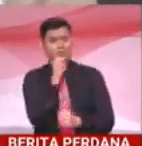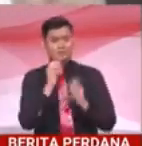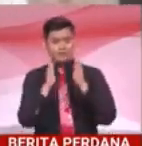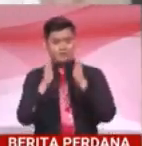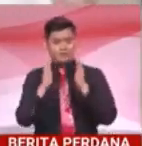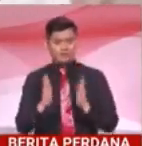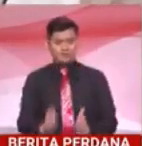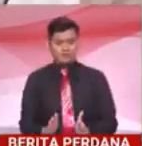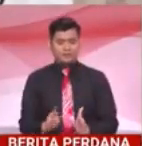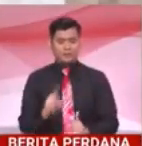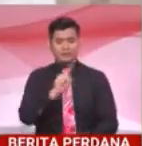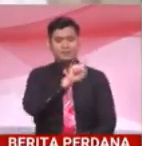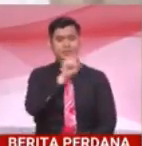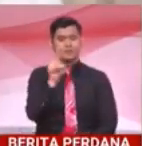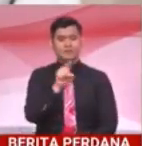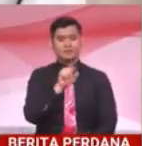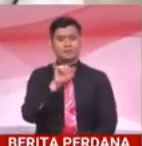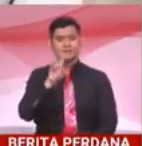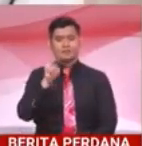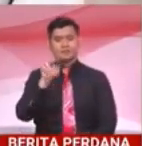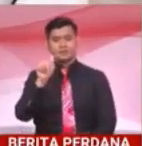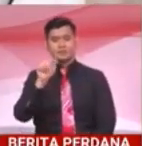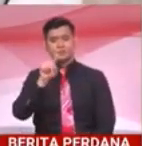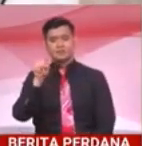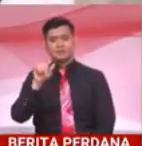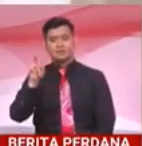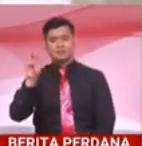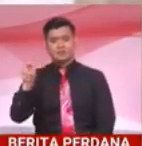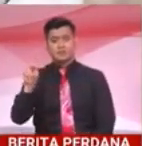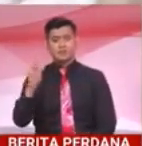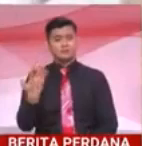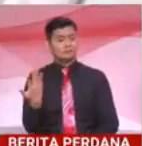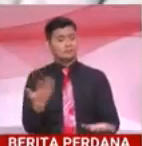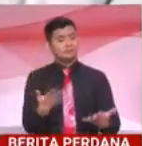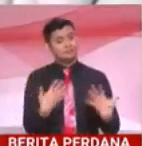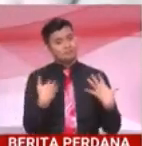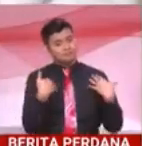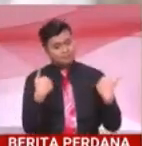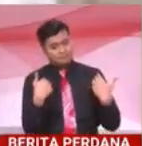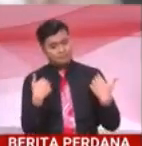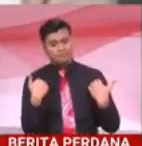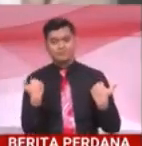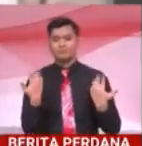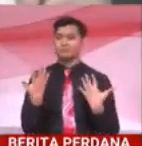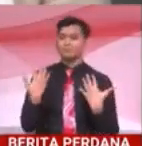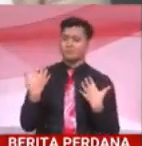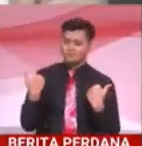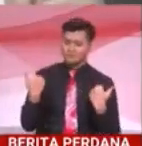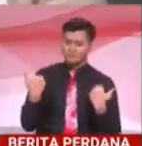rezeki kabocha Alhamdulillah sehat keingetan